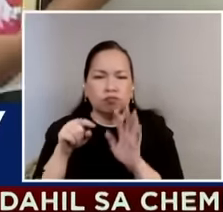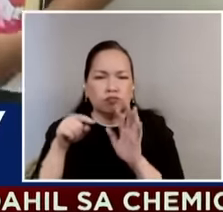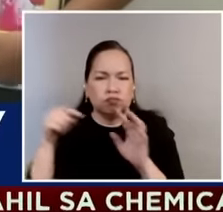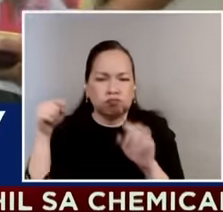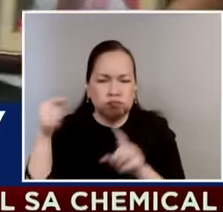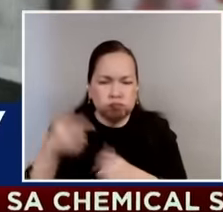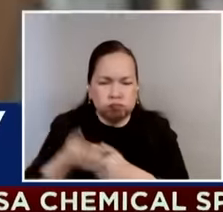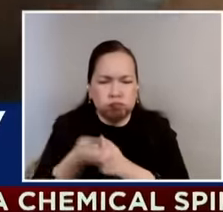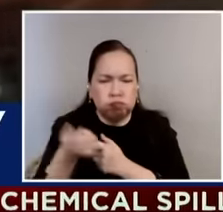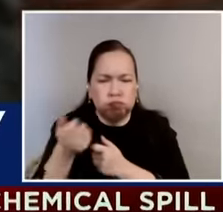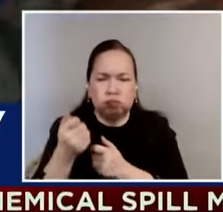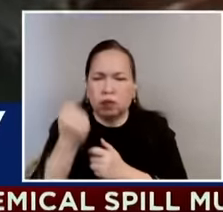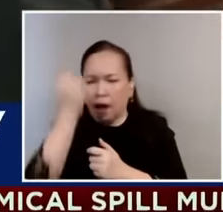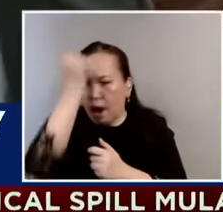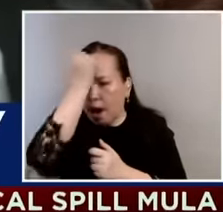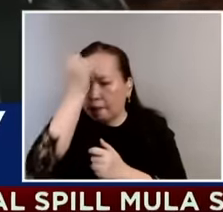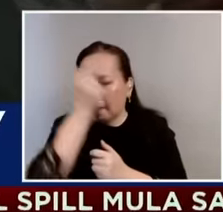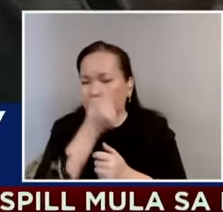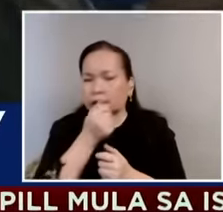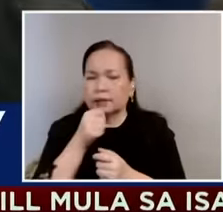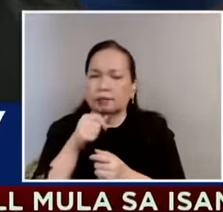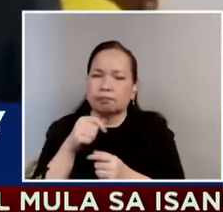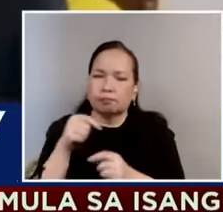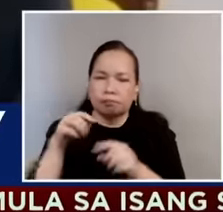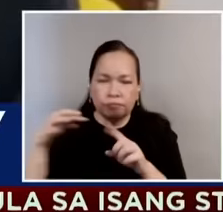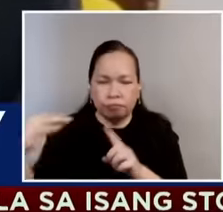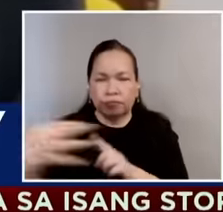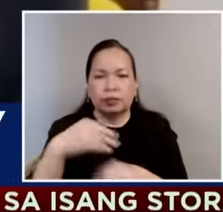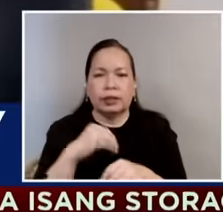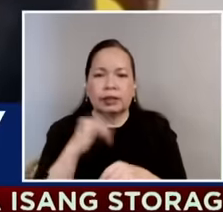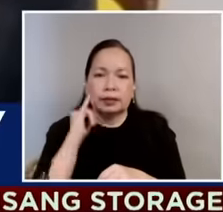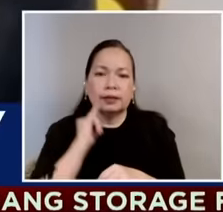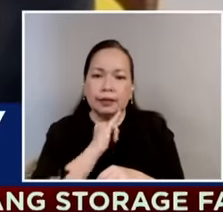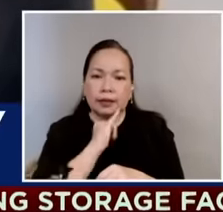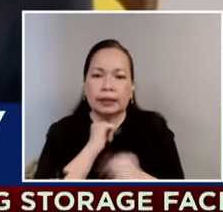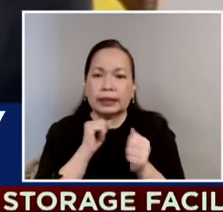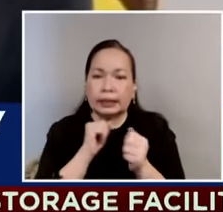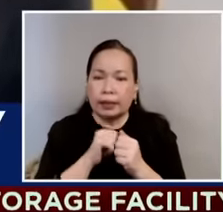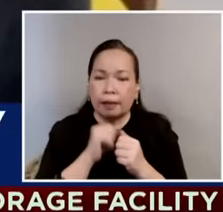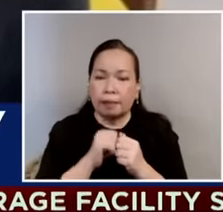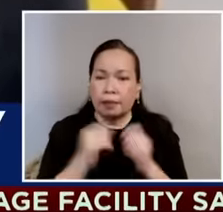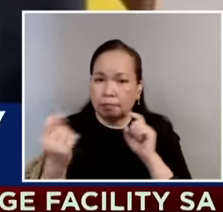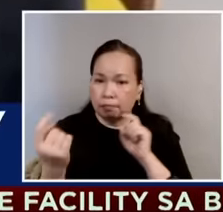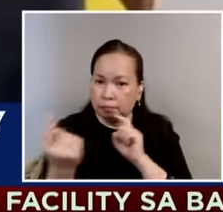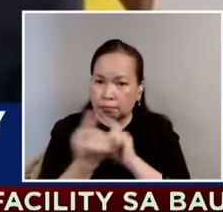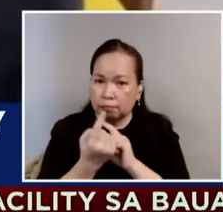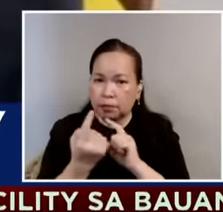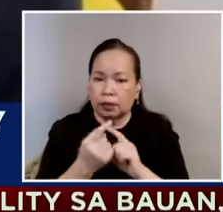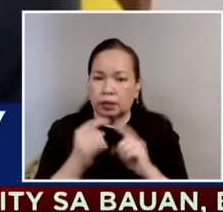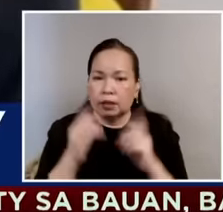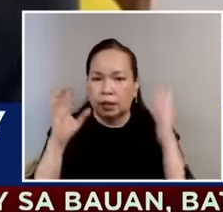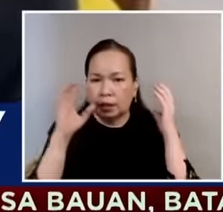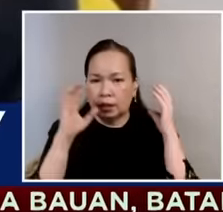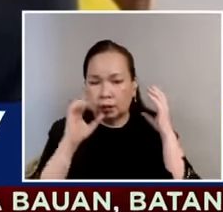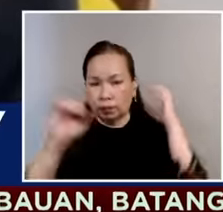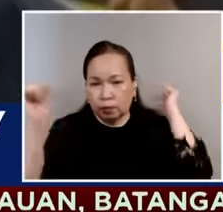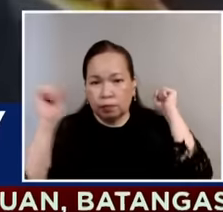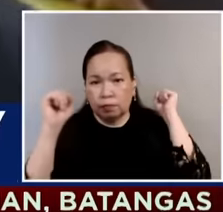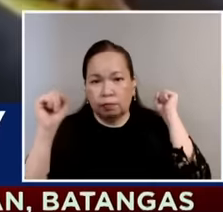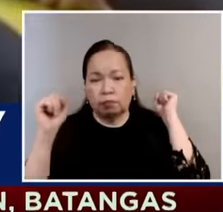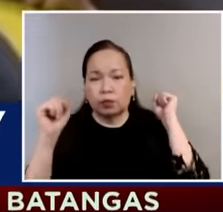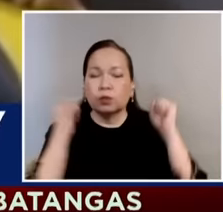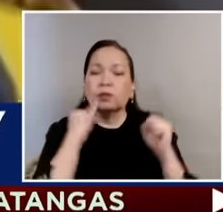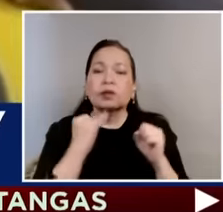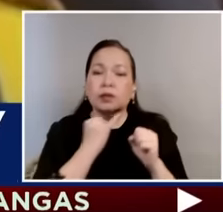Hamas attack sa Israel. Kabilang sa sumalubong, si Israeli Ambassador to the Philippines Ilan Flus at Israeli Consul